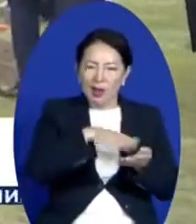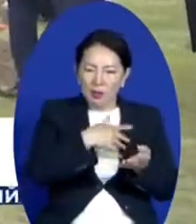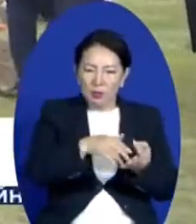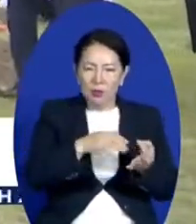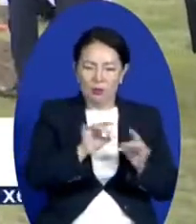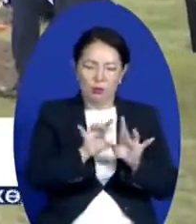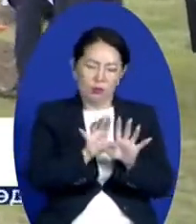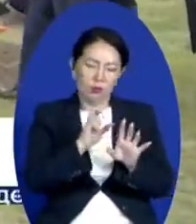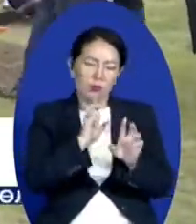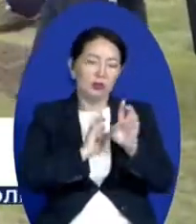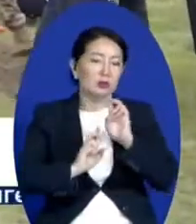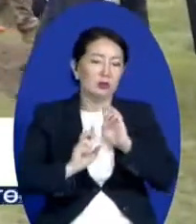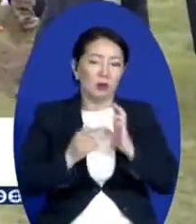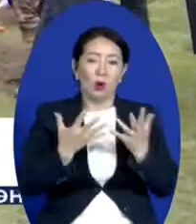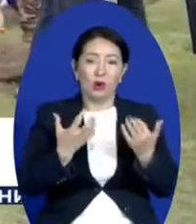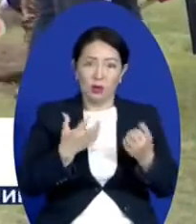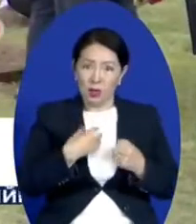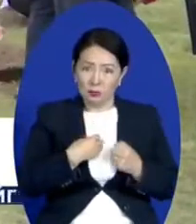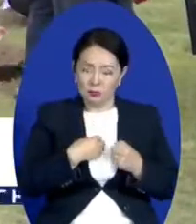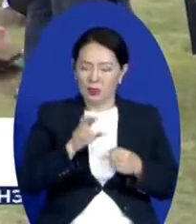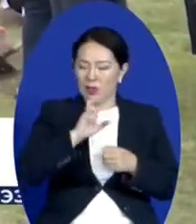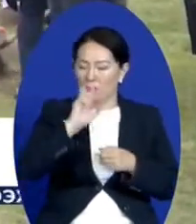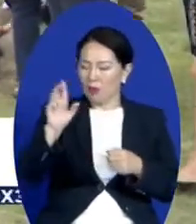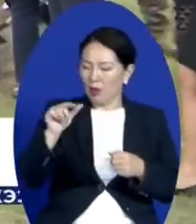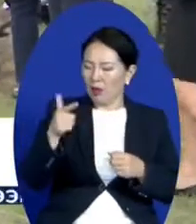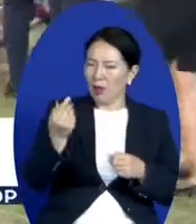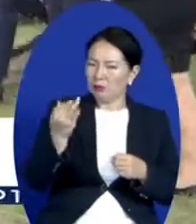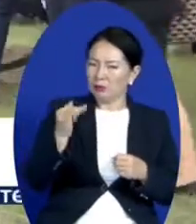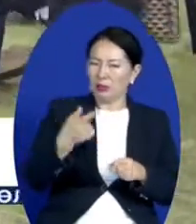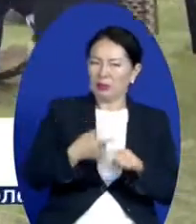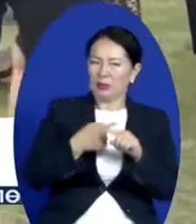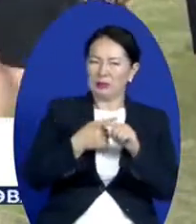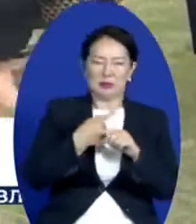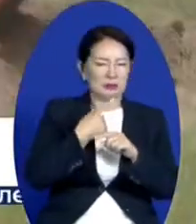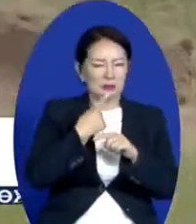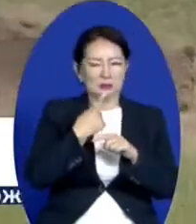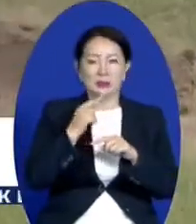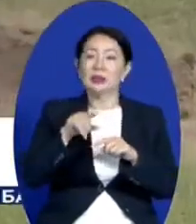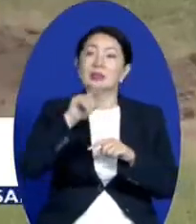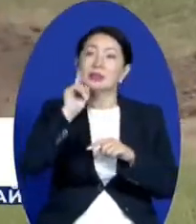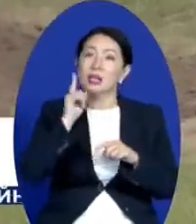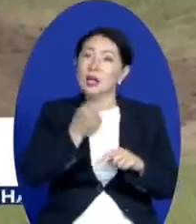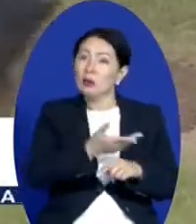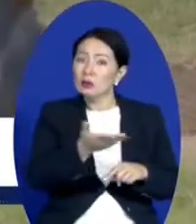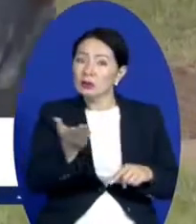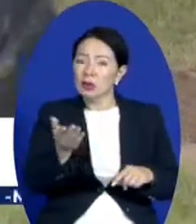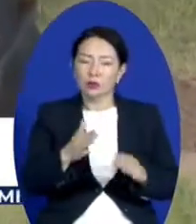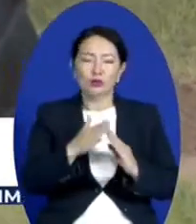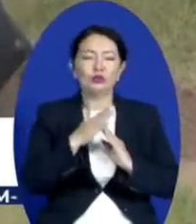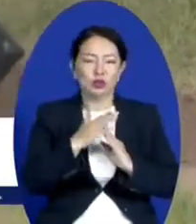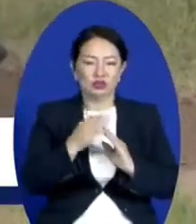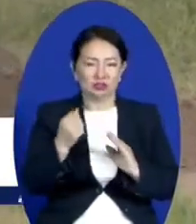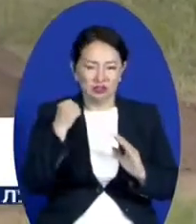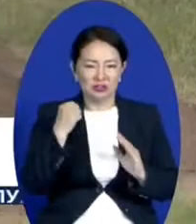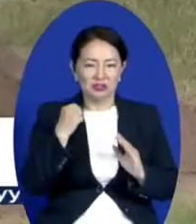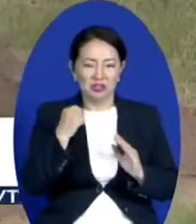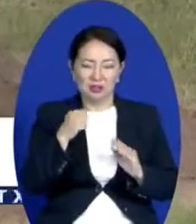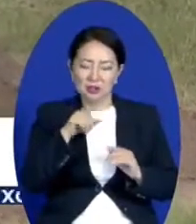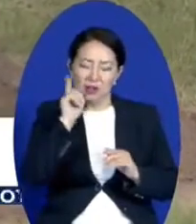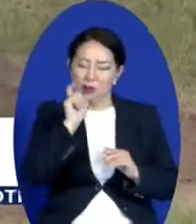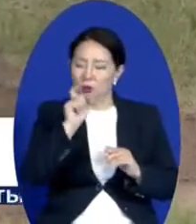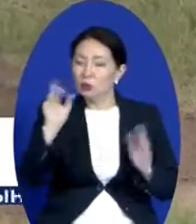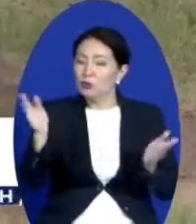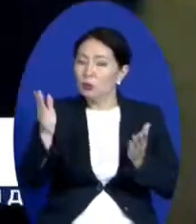хүндрэл амсаж байна. Байгалийн гамшигын давтамж нэмэгдэж байна. Энэ өөрчлөлтийг залуус та бүхэн л зогсоож чадна гэж